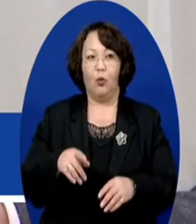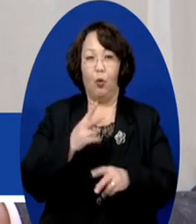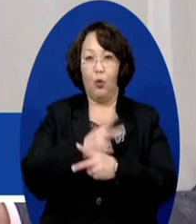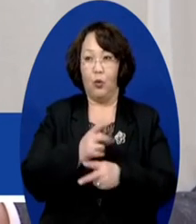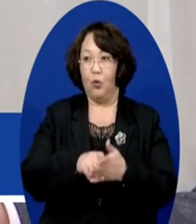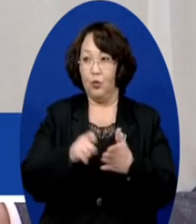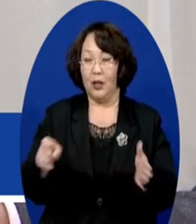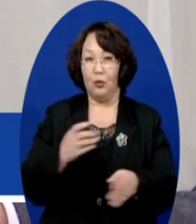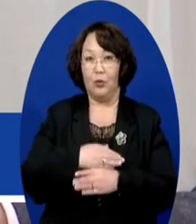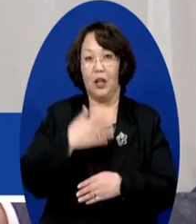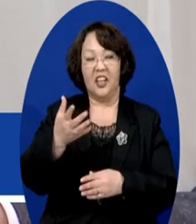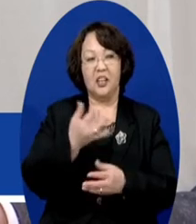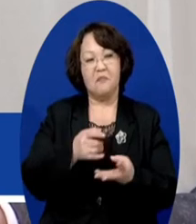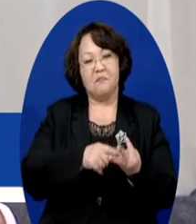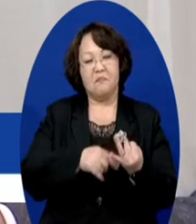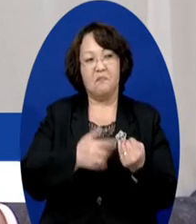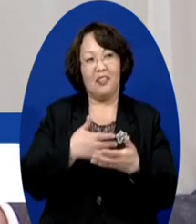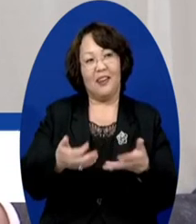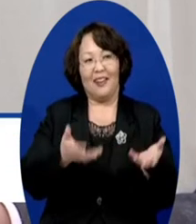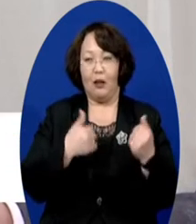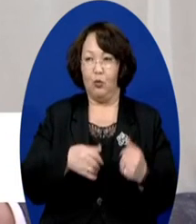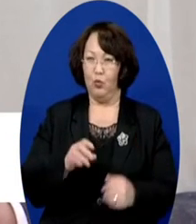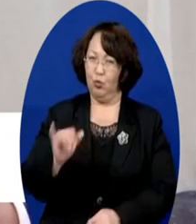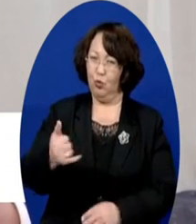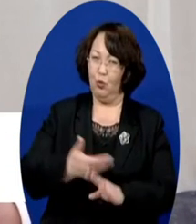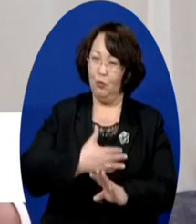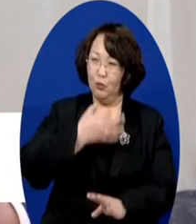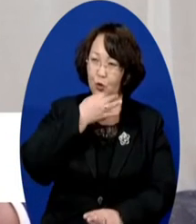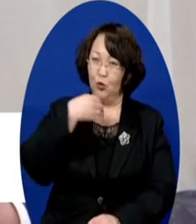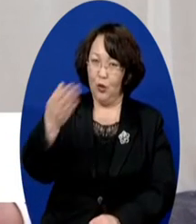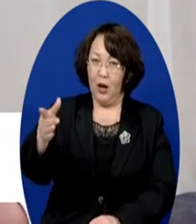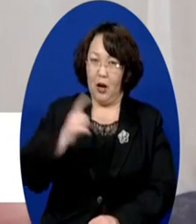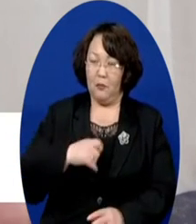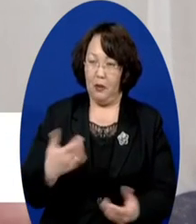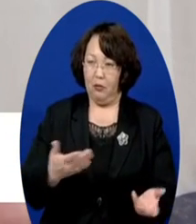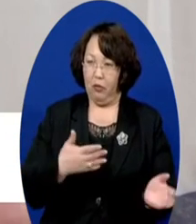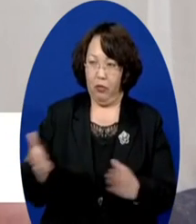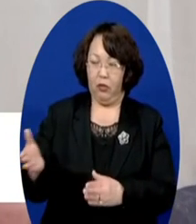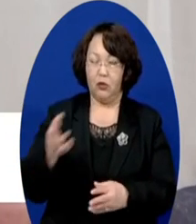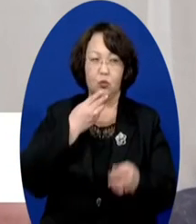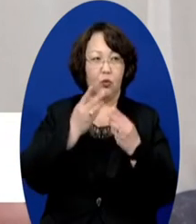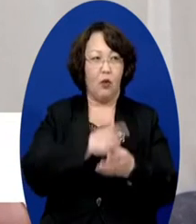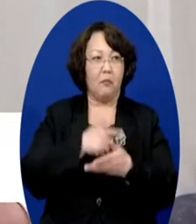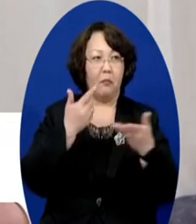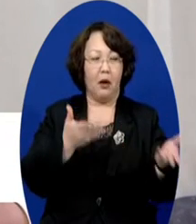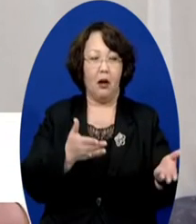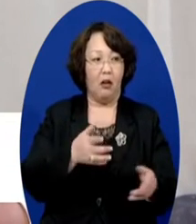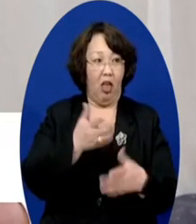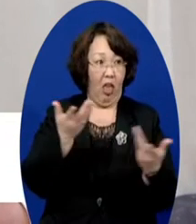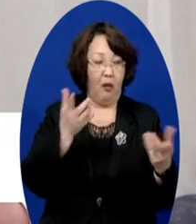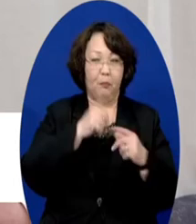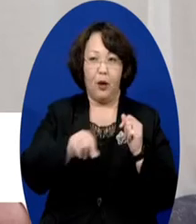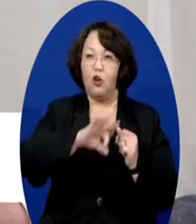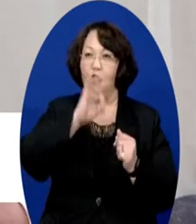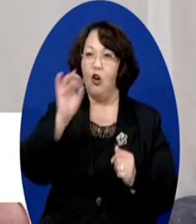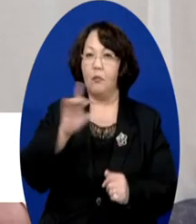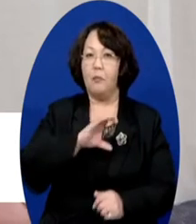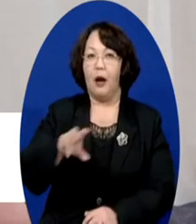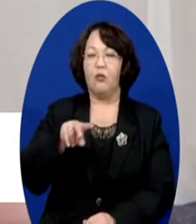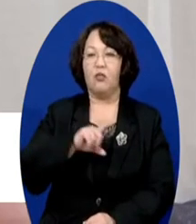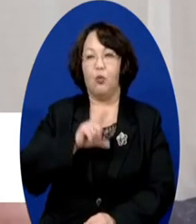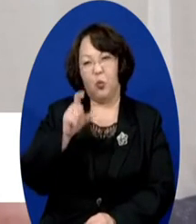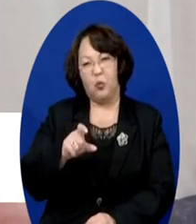өнгөрөөчд дараа нөгөөдх нь ингээд шүүхээр ороод шүүх юм аргаан болоо явчдаг. Тэнгүүт өөр одоо лицензийн өөр тийш шилжүүлчдэг ч гэдэг юм уу. Одоо нэг ясна доо